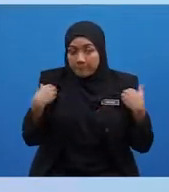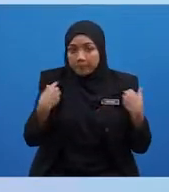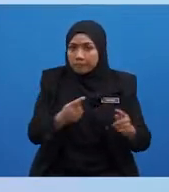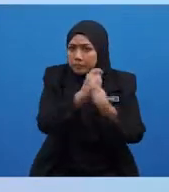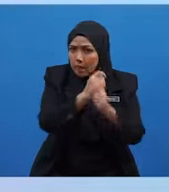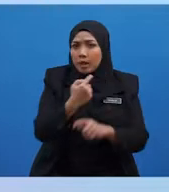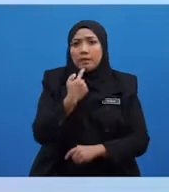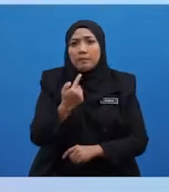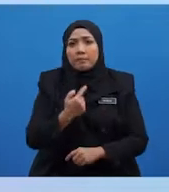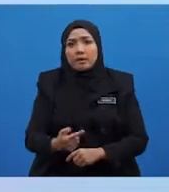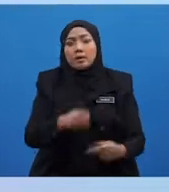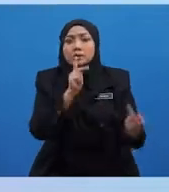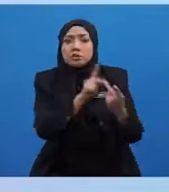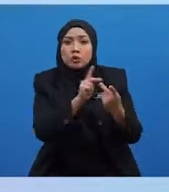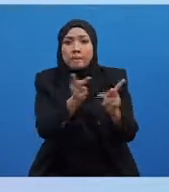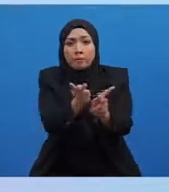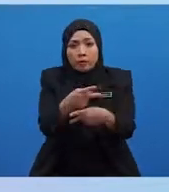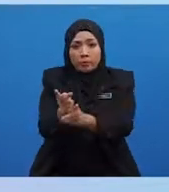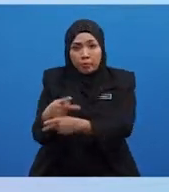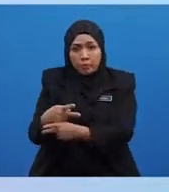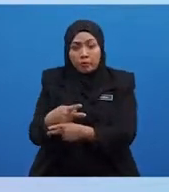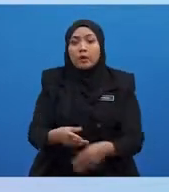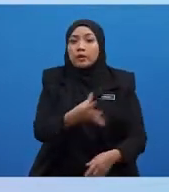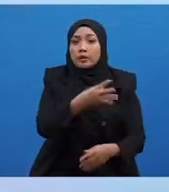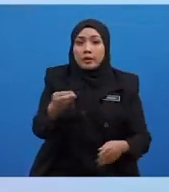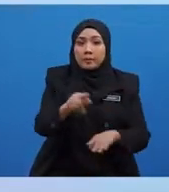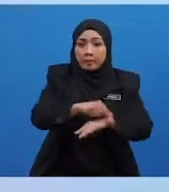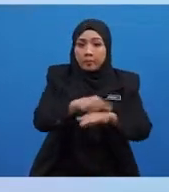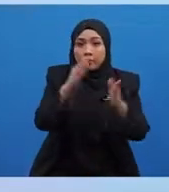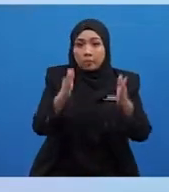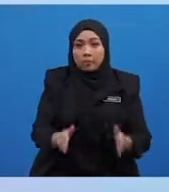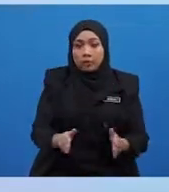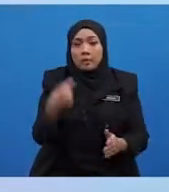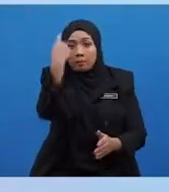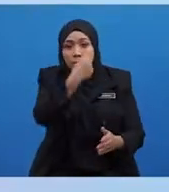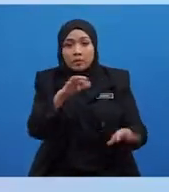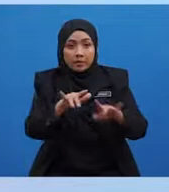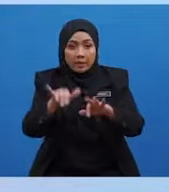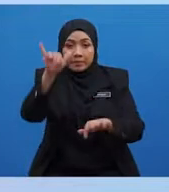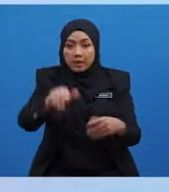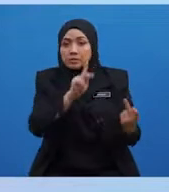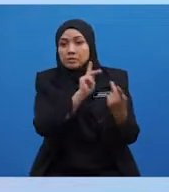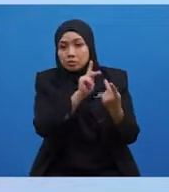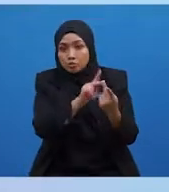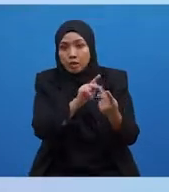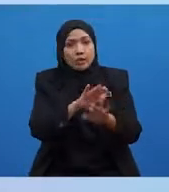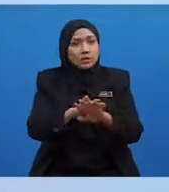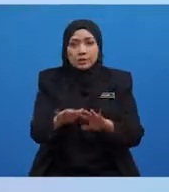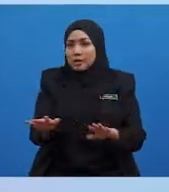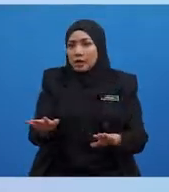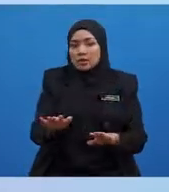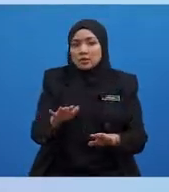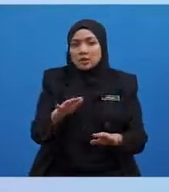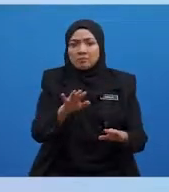lama, kesesuaian produk dan pengguna, muka taip yang sesuai, tidak terlalu